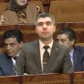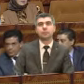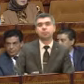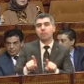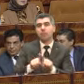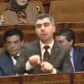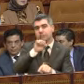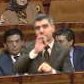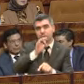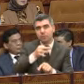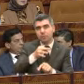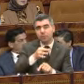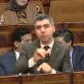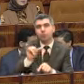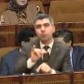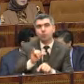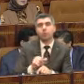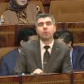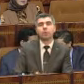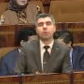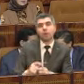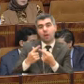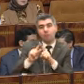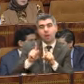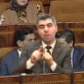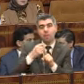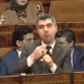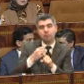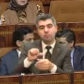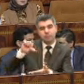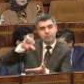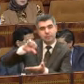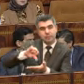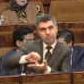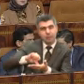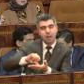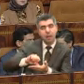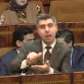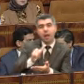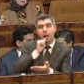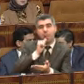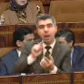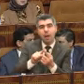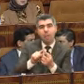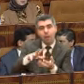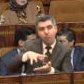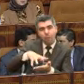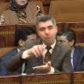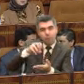بغيناكم انكم ديروا لنا تصفيه في الستاسيون اللي كاينه في مريرت، غطيح اقل تكلفه وغادي